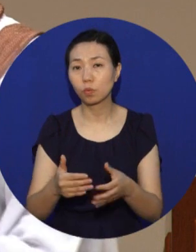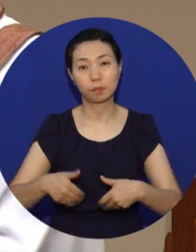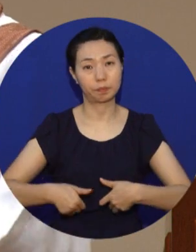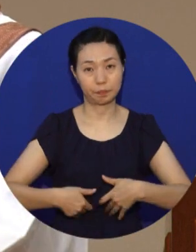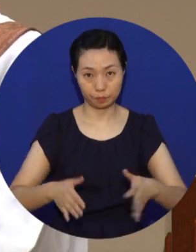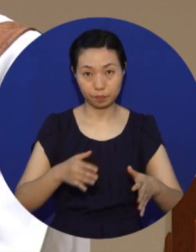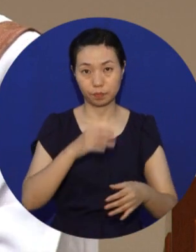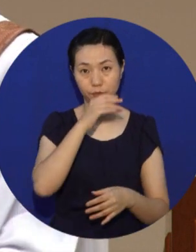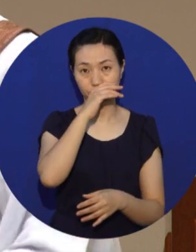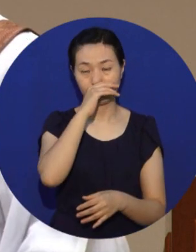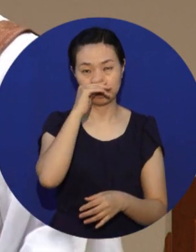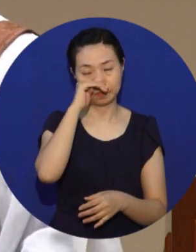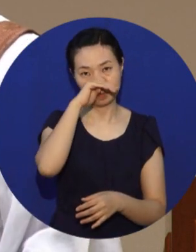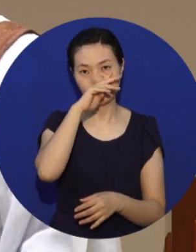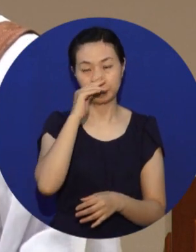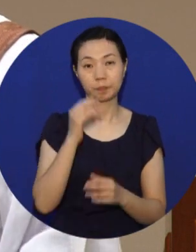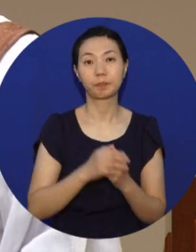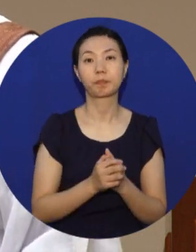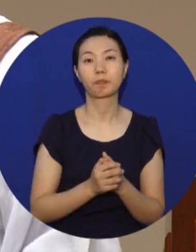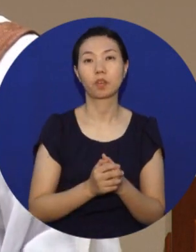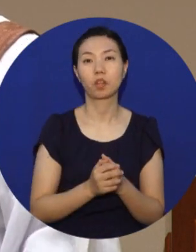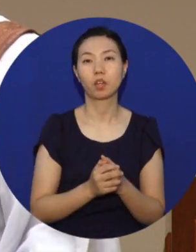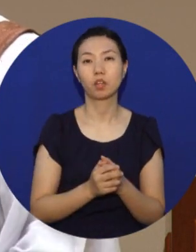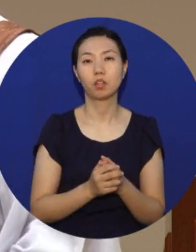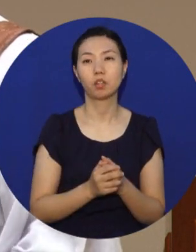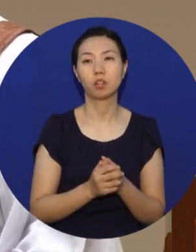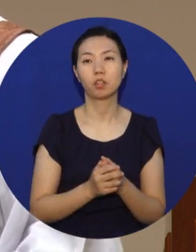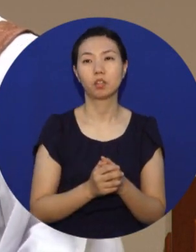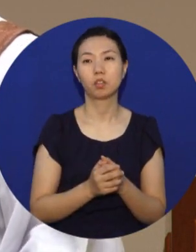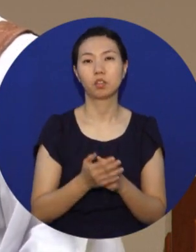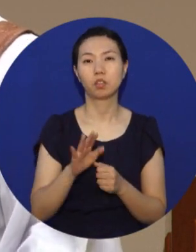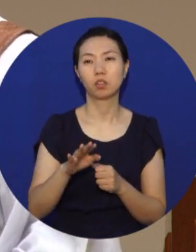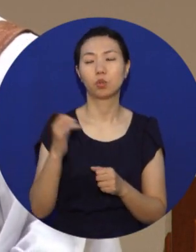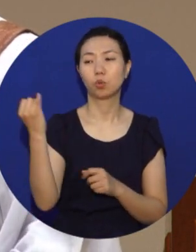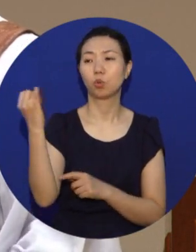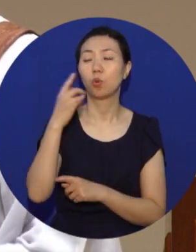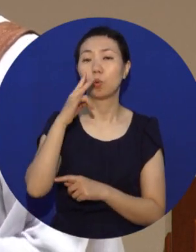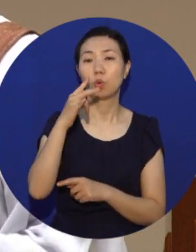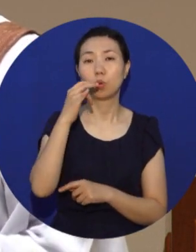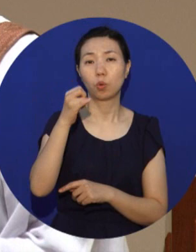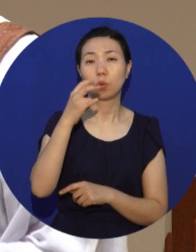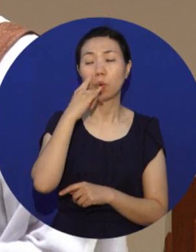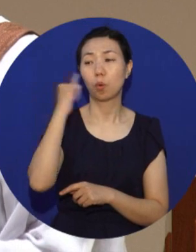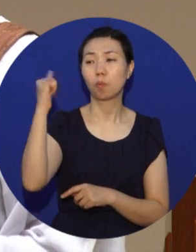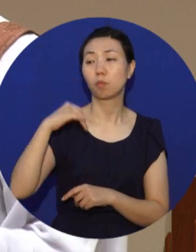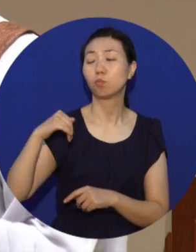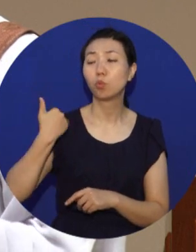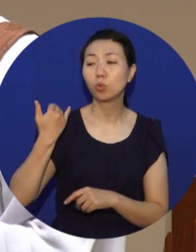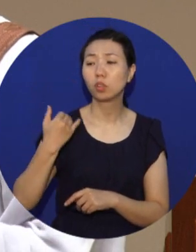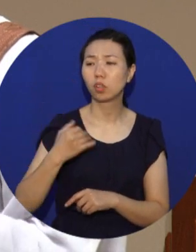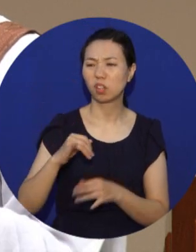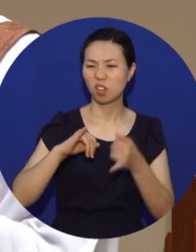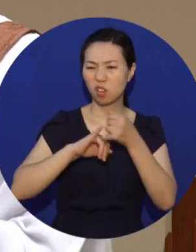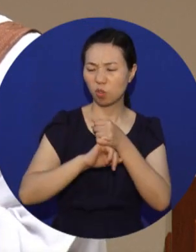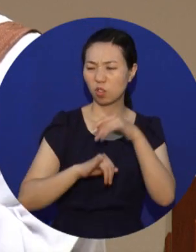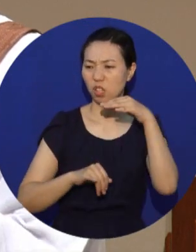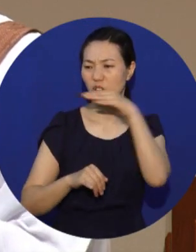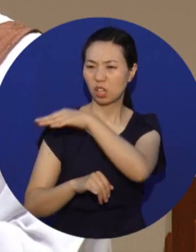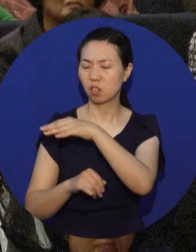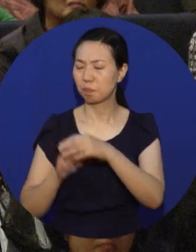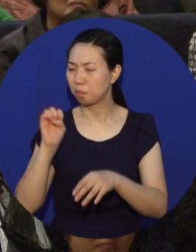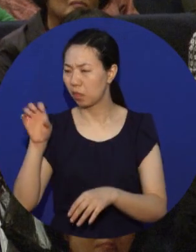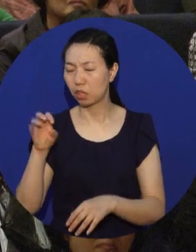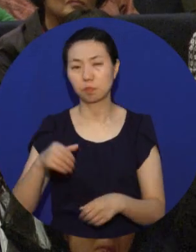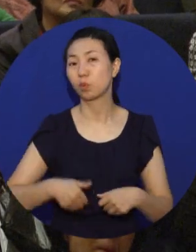당장 돌아가신다면 당장 필요한 얘기 아니면 굳이 또 가가지고 얘기할 필요도 없고